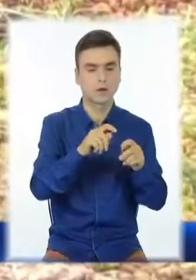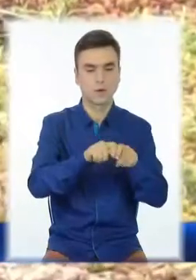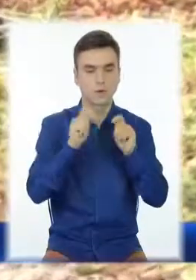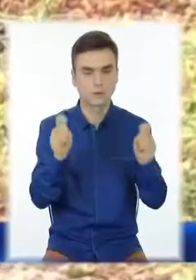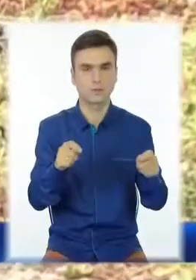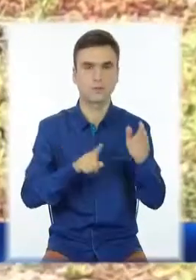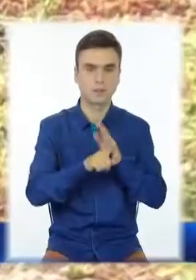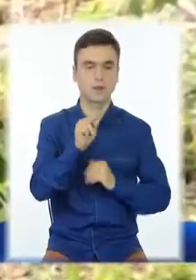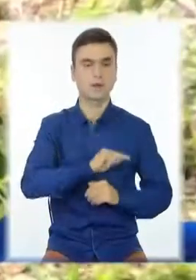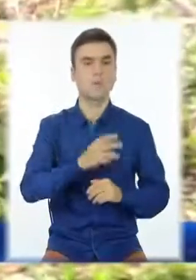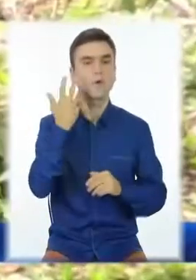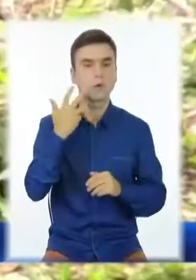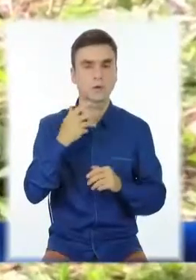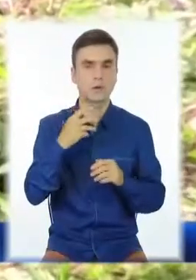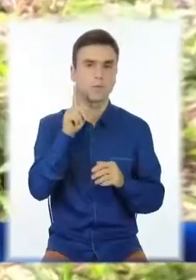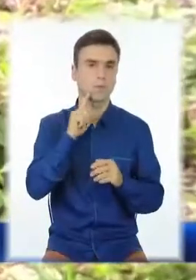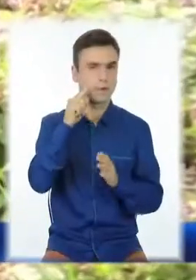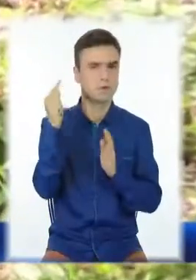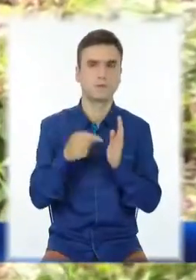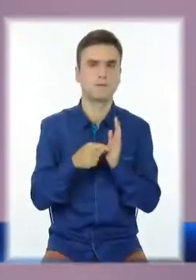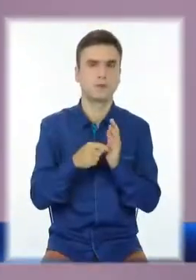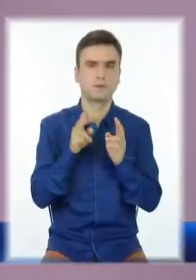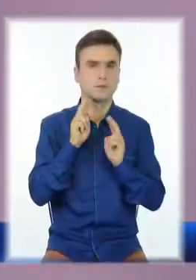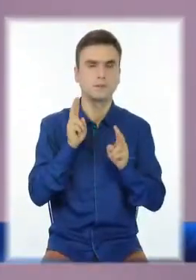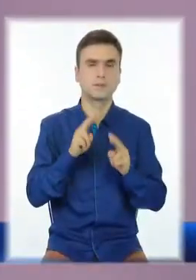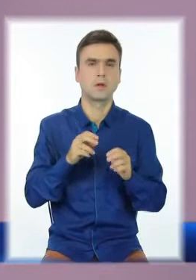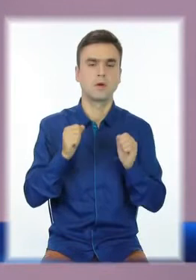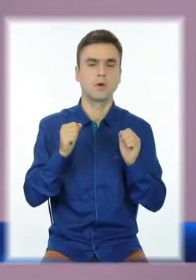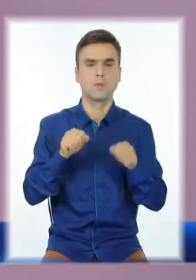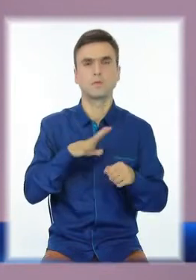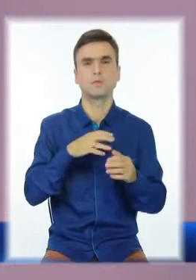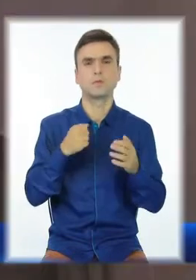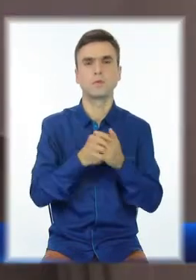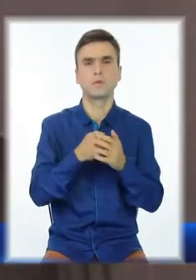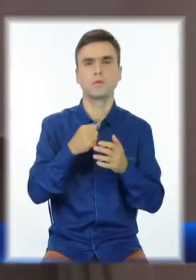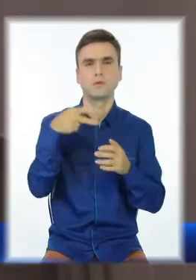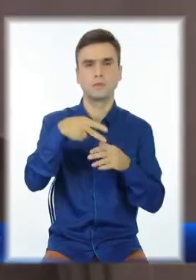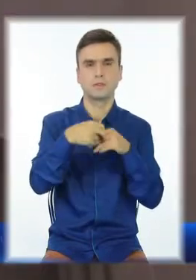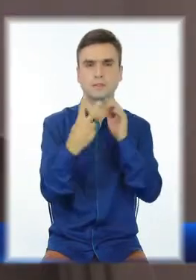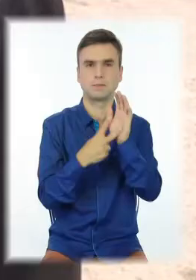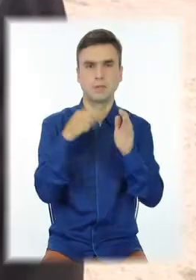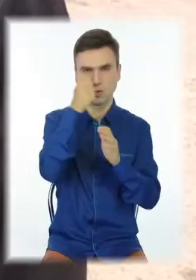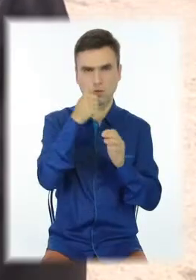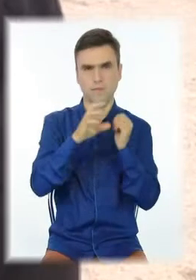експлуатації, невідомо. Нові попередні терміни – до кінця 2017-го.